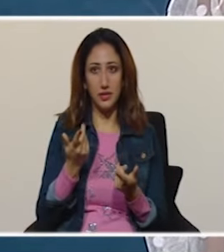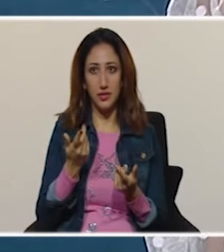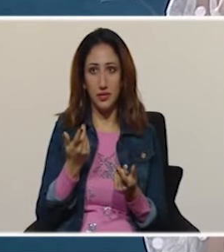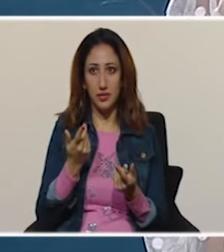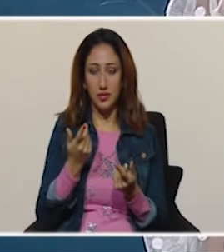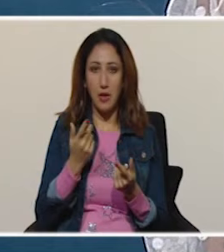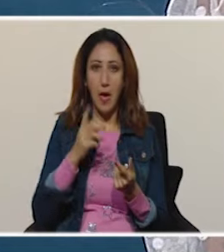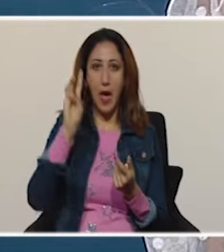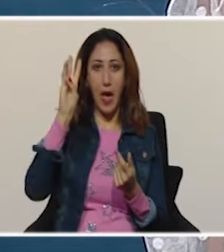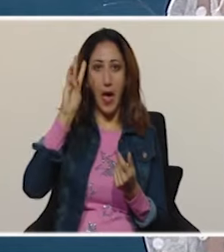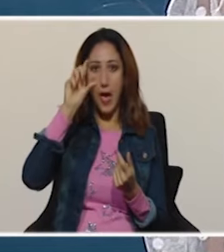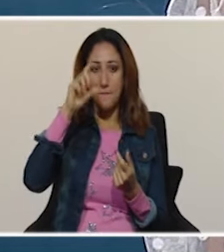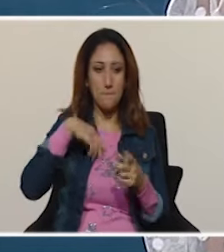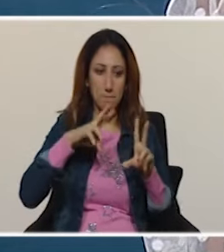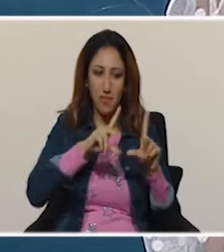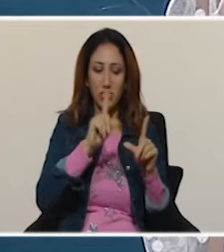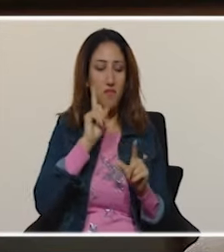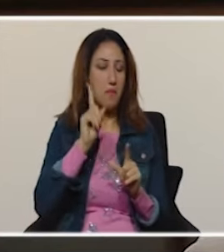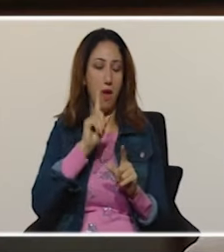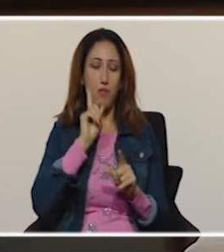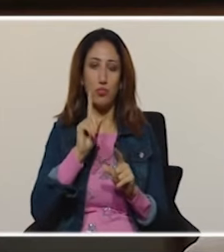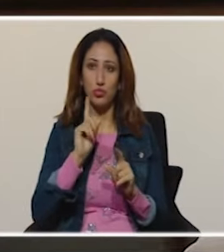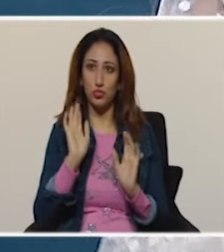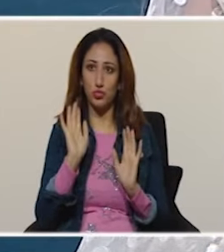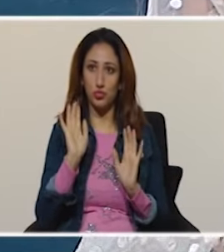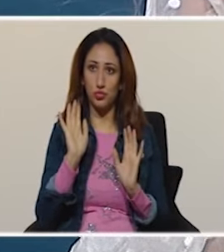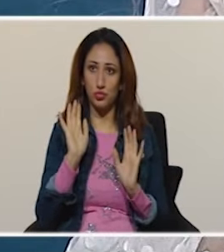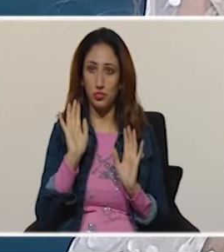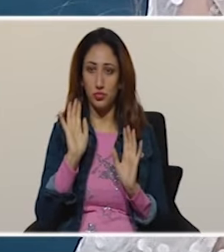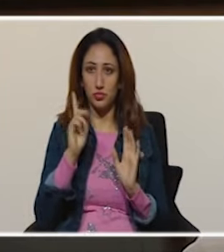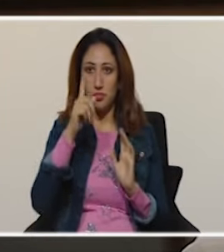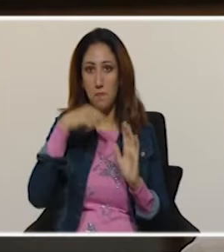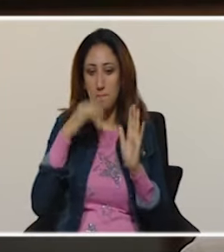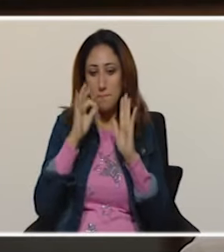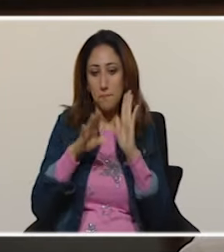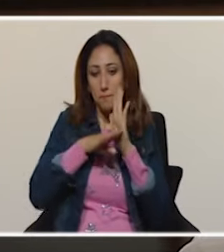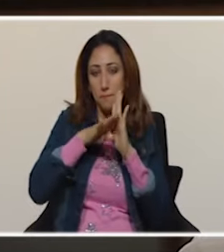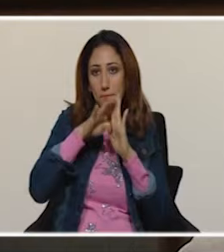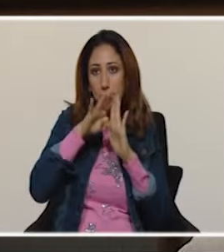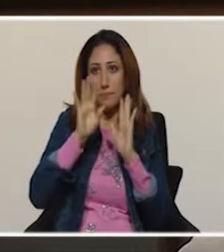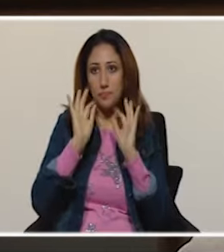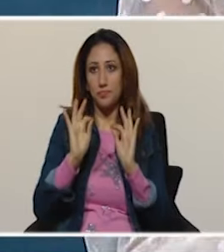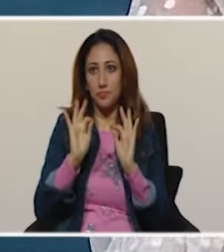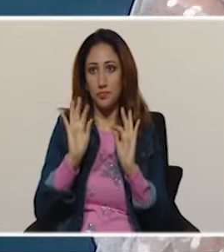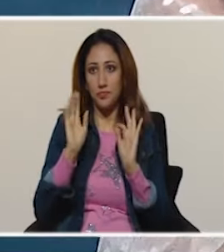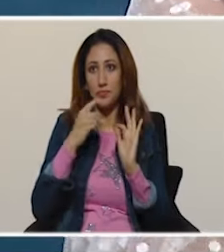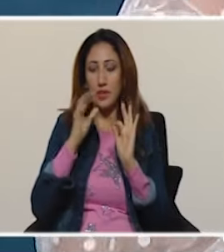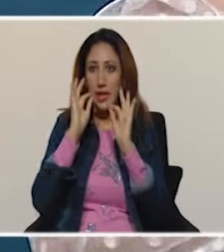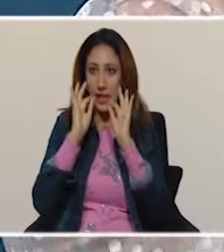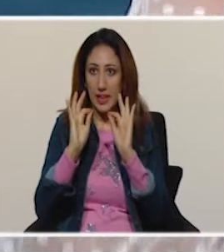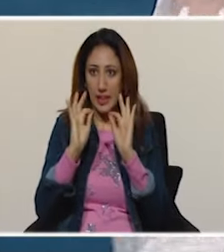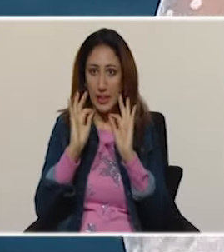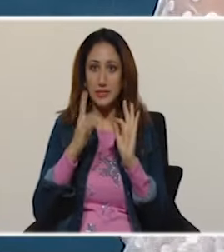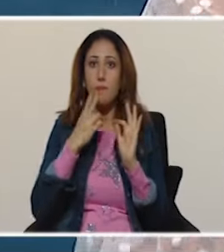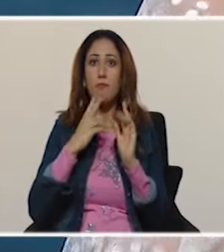تنظيف الحمام. تنظيف الحمام لان عندي طقوس لكل قطعه صيفه، لانه انا بحس انه هذا